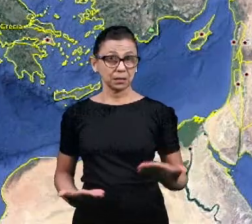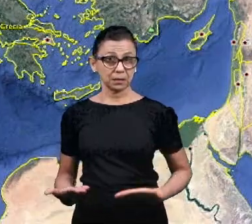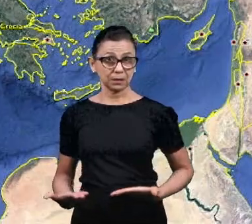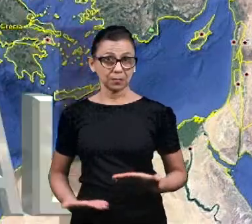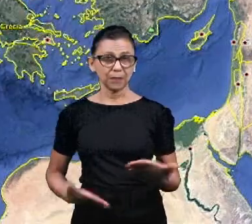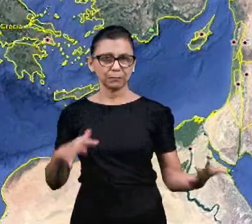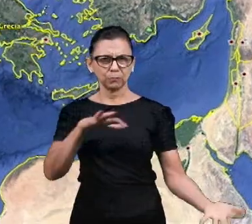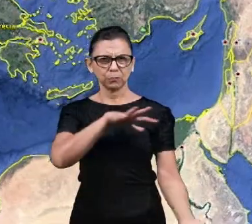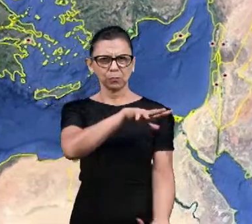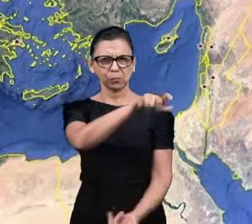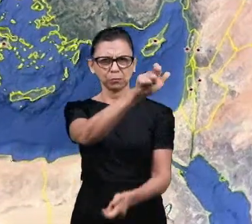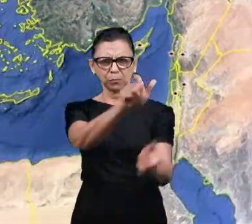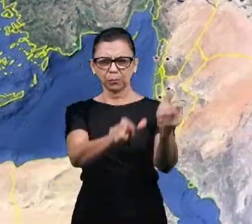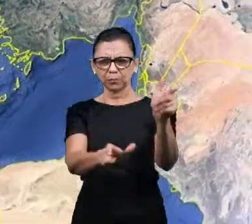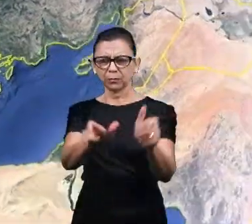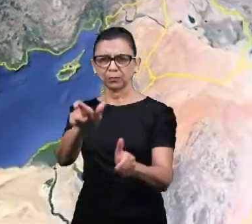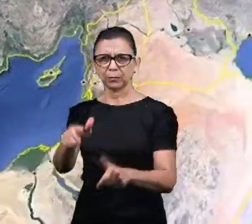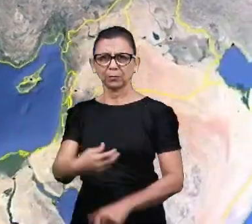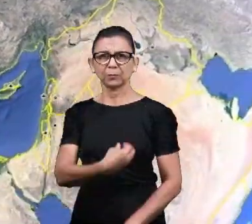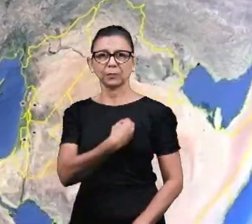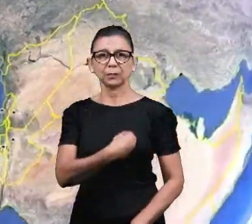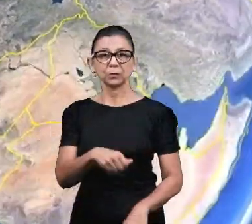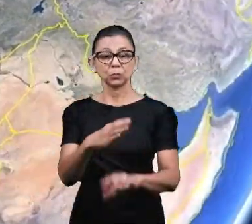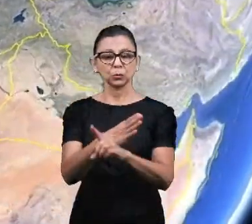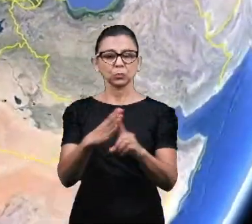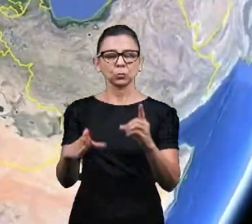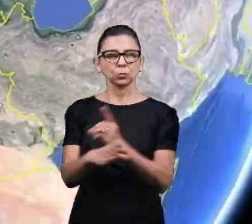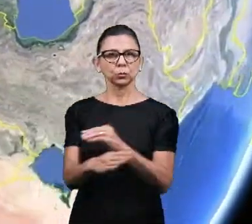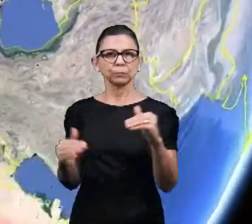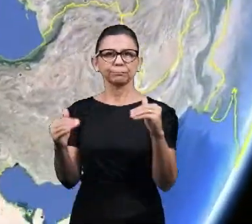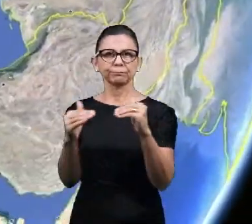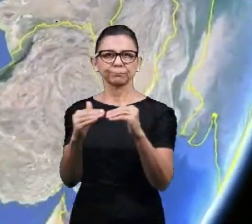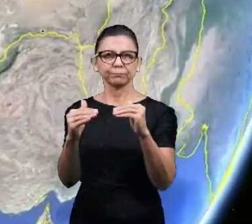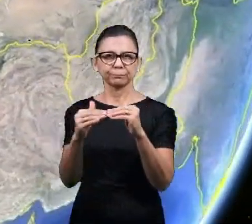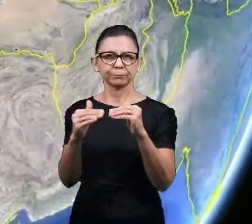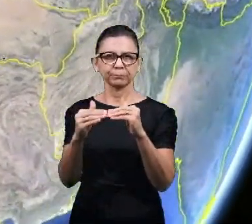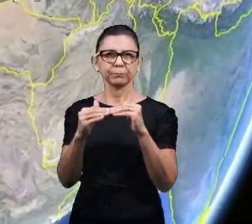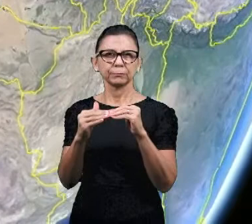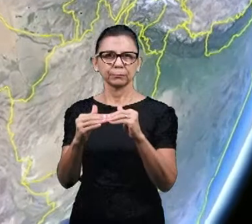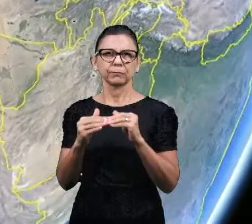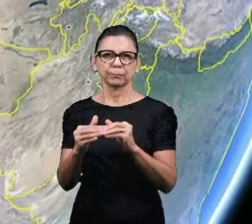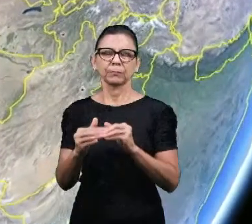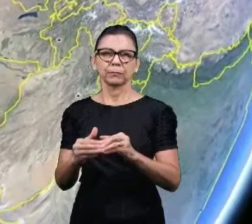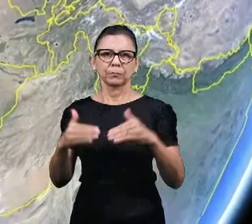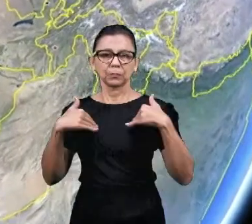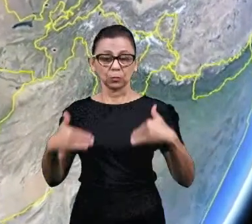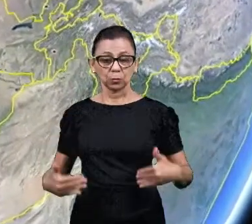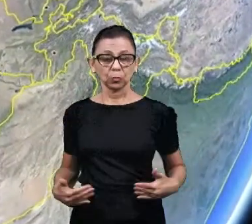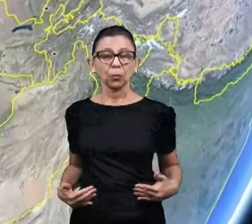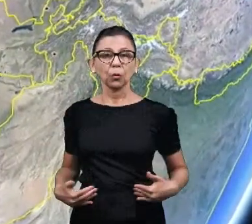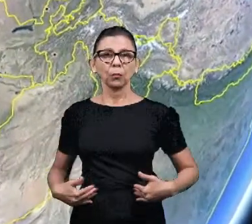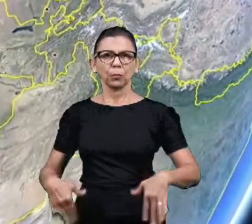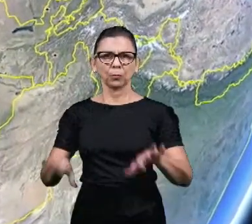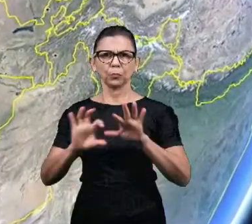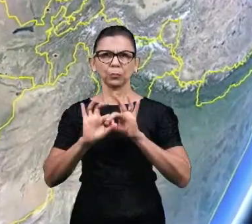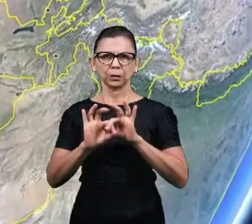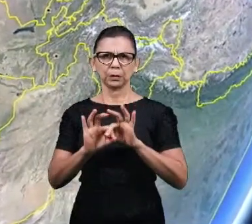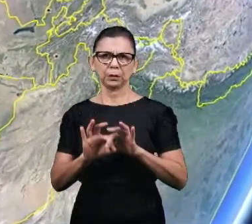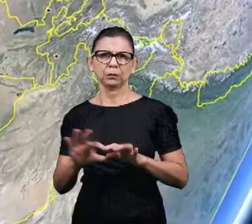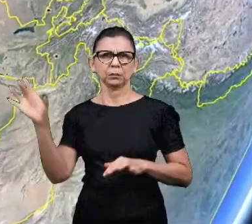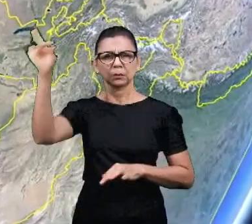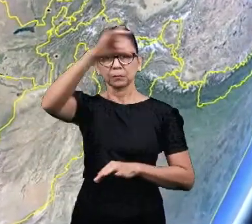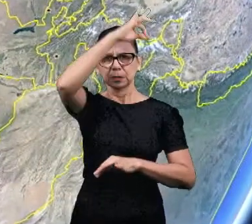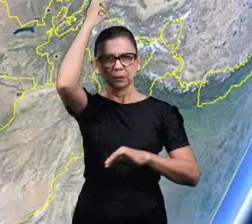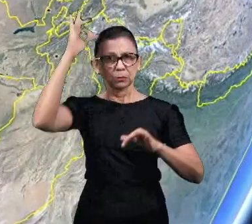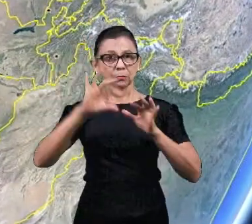Des frères et sœurs de toutes les parties du monde participent d'un même culte, ensemble, dans un même corps et dans un même